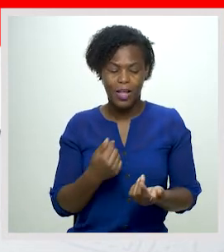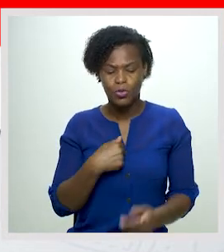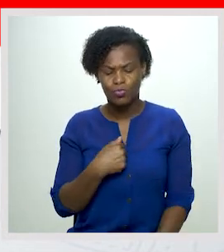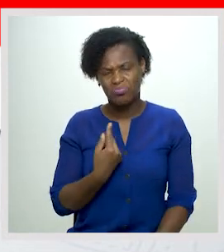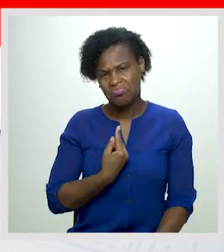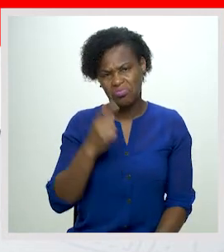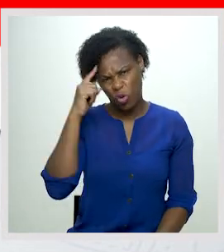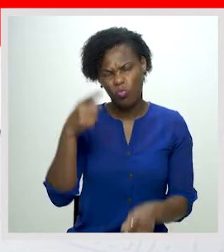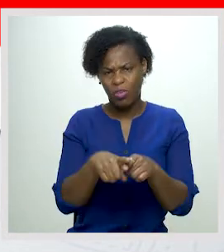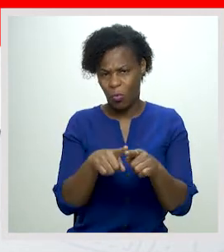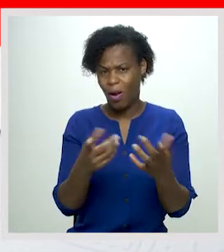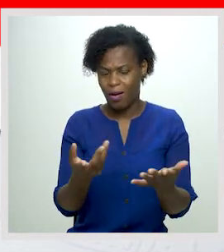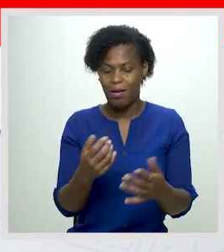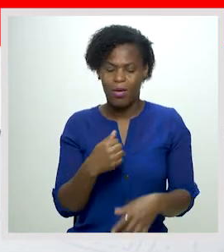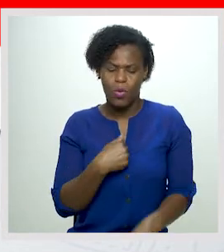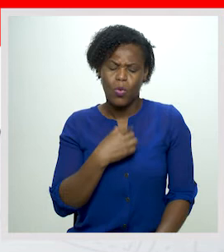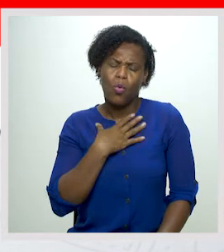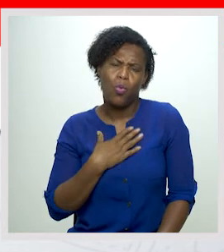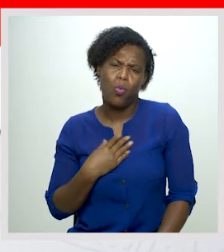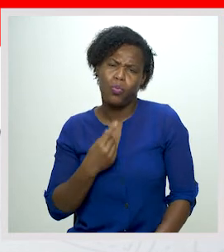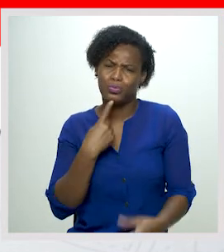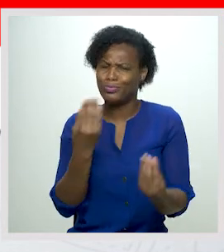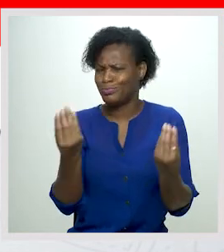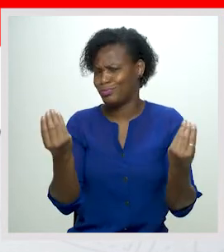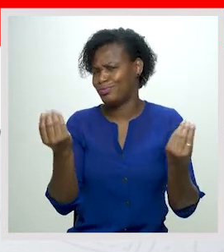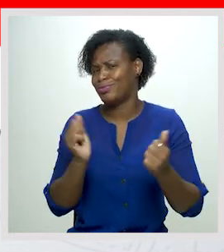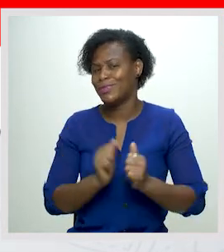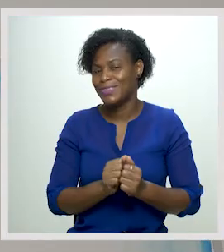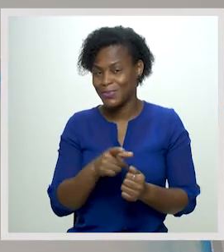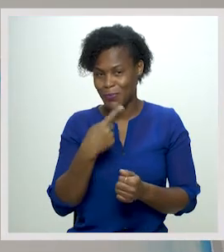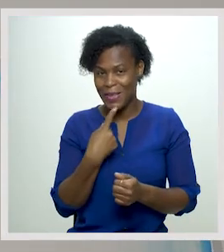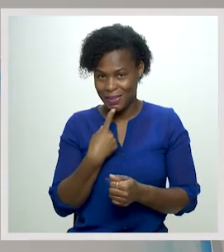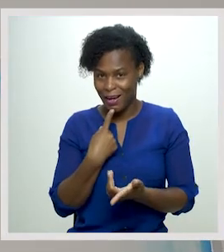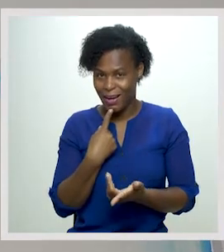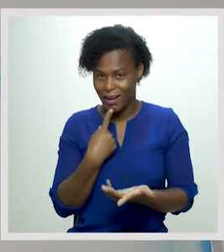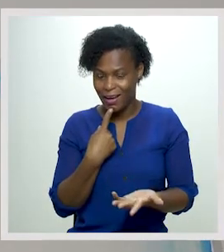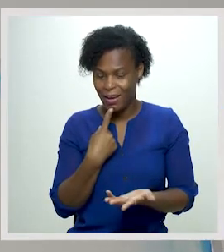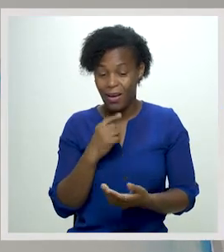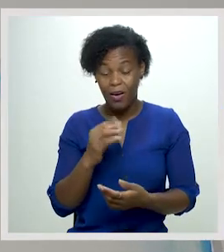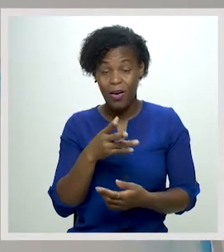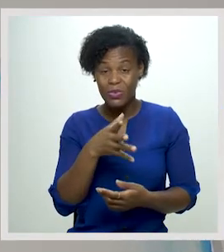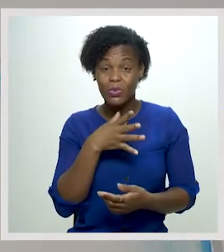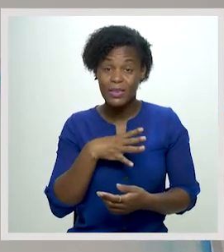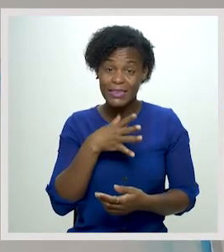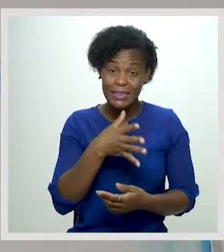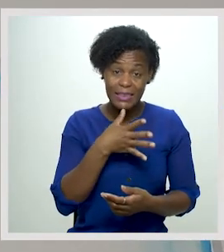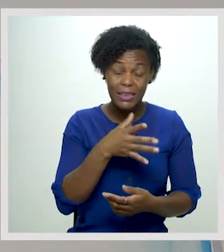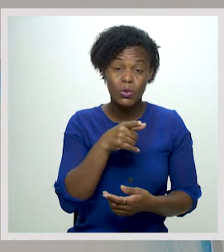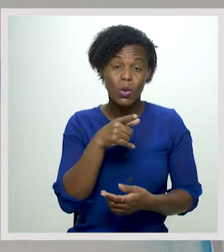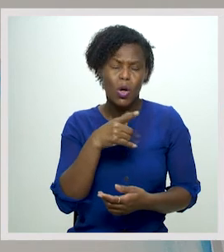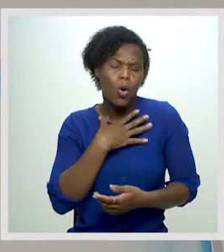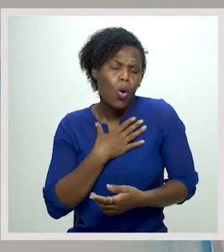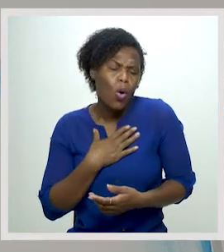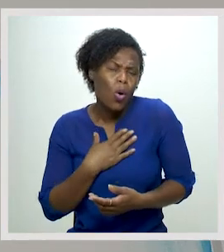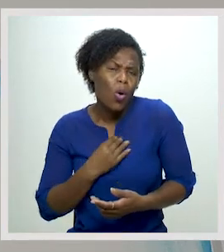de, j'aime beaucoup. Tu as compris? Quand tu veux dire que tu aimes quelque